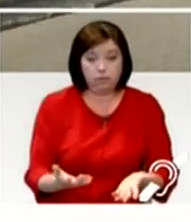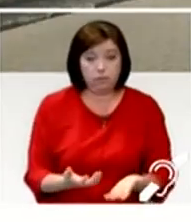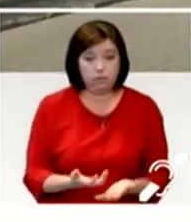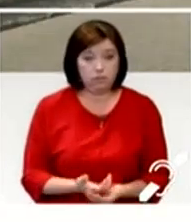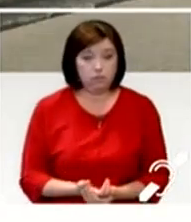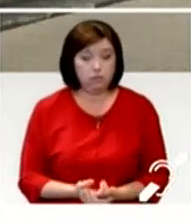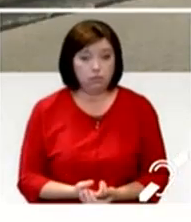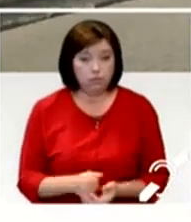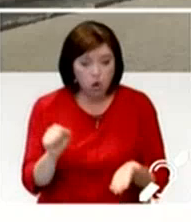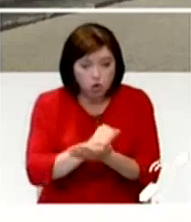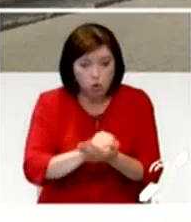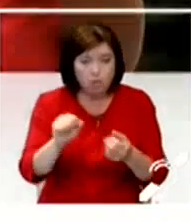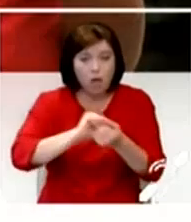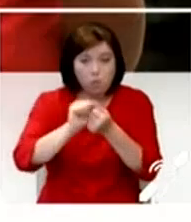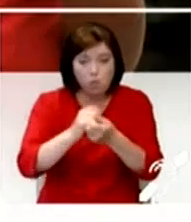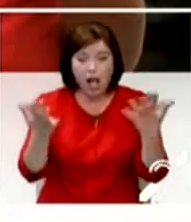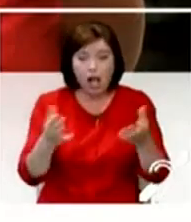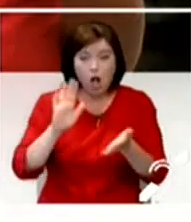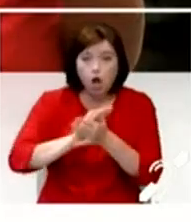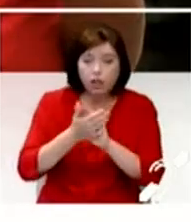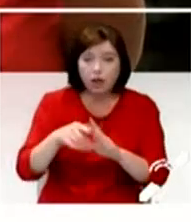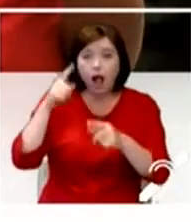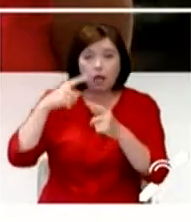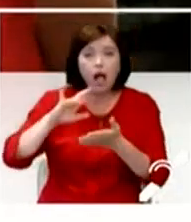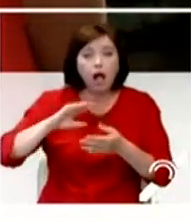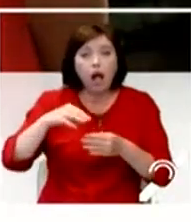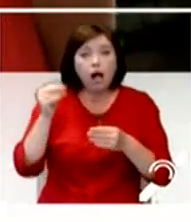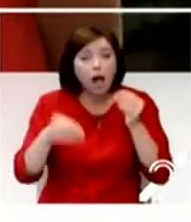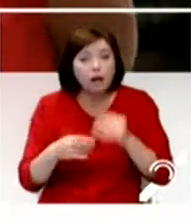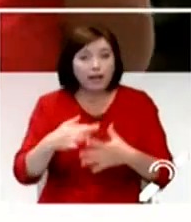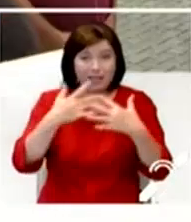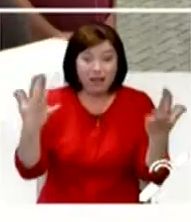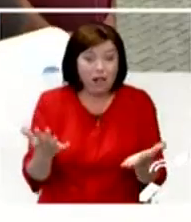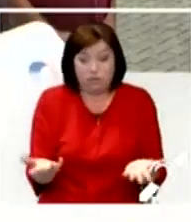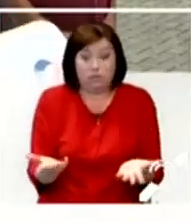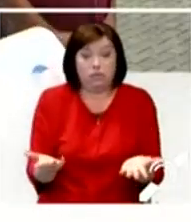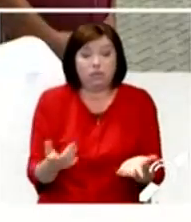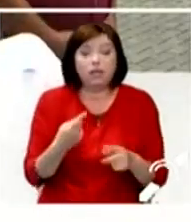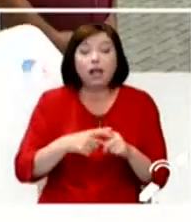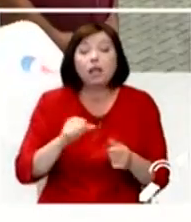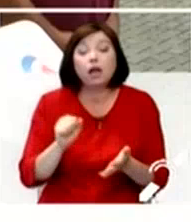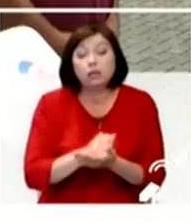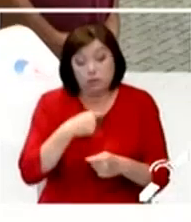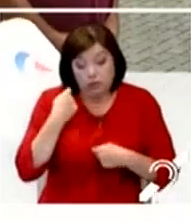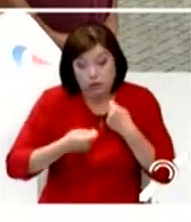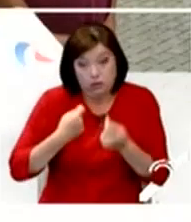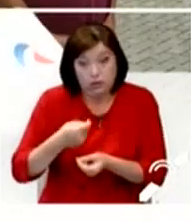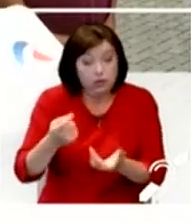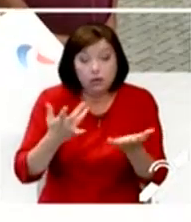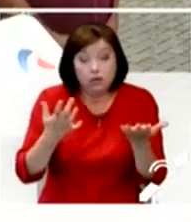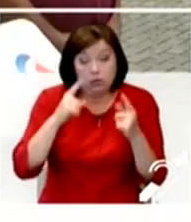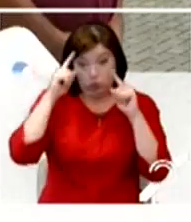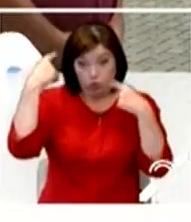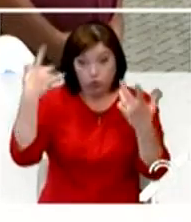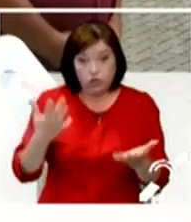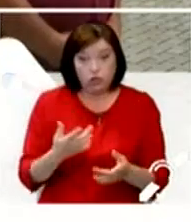de hârtie, contracte de arendă, chestii, confirmări și așa mai departe. O birocrație extraordinară care